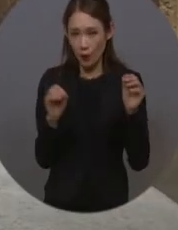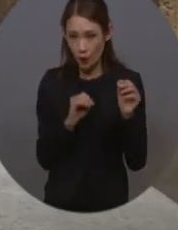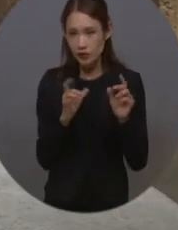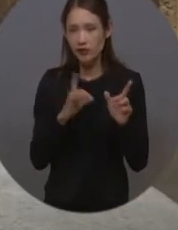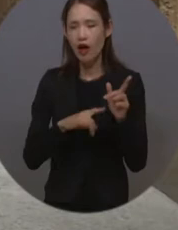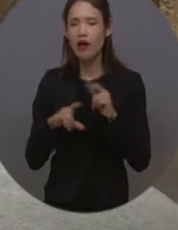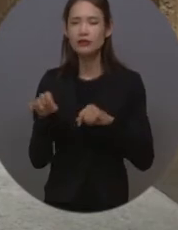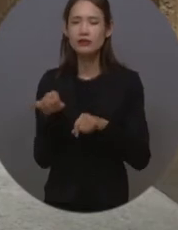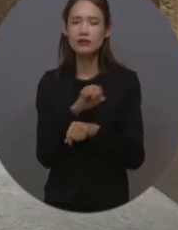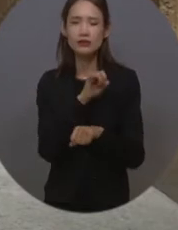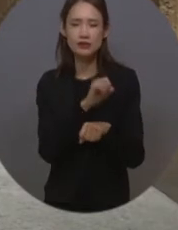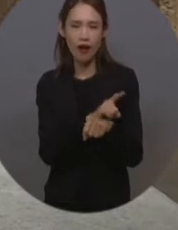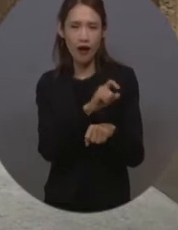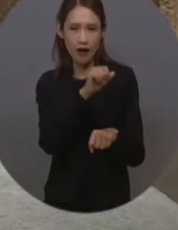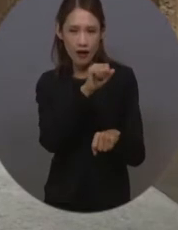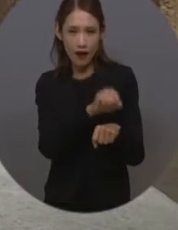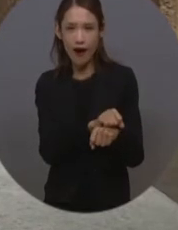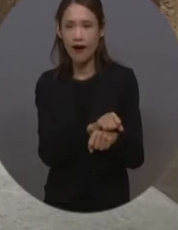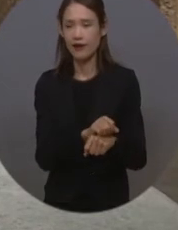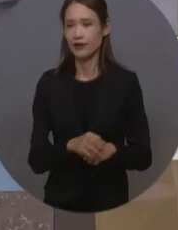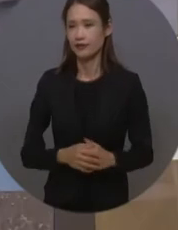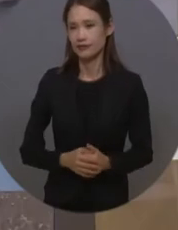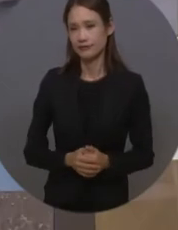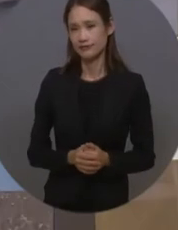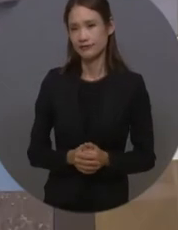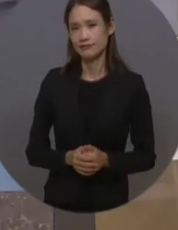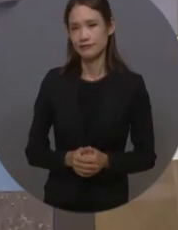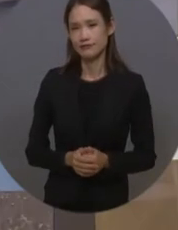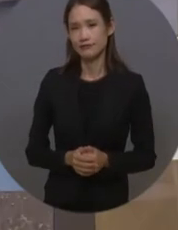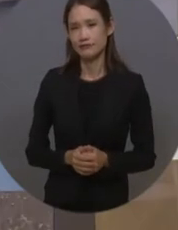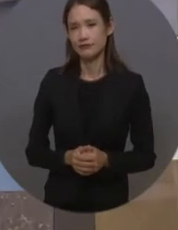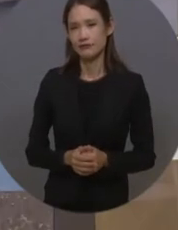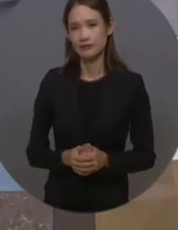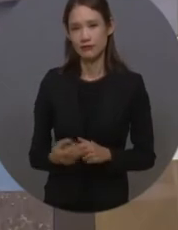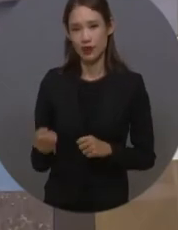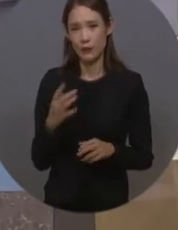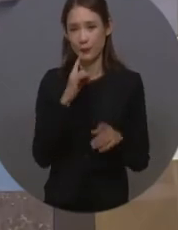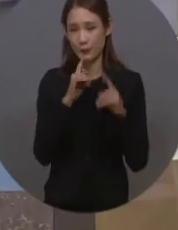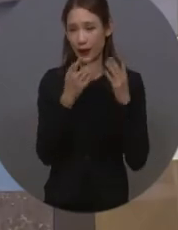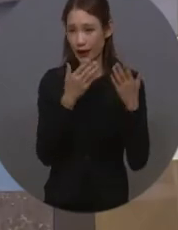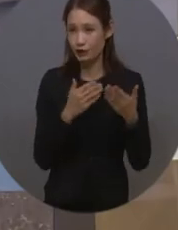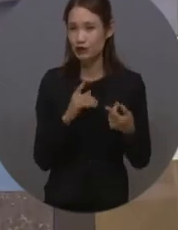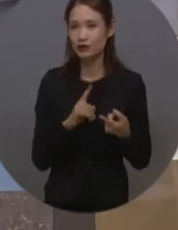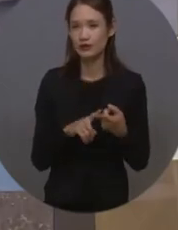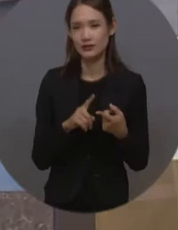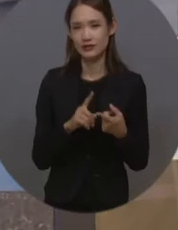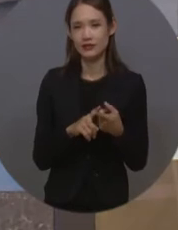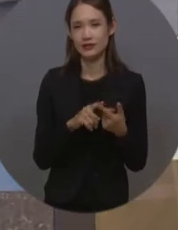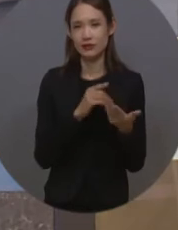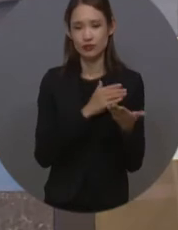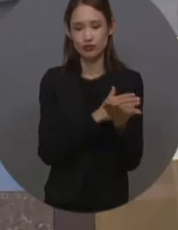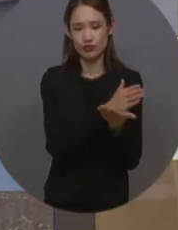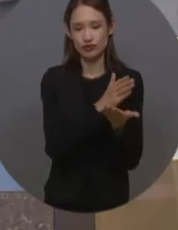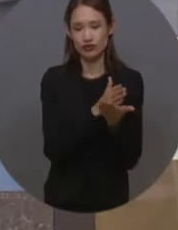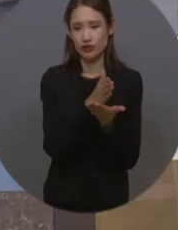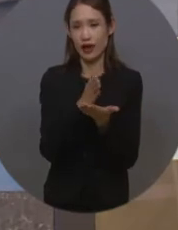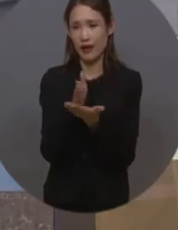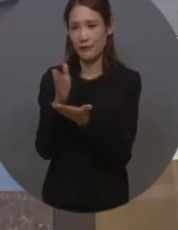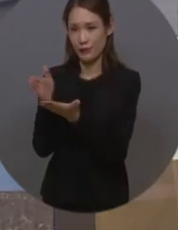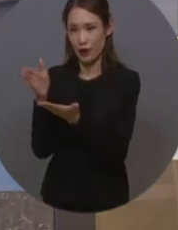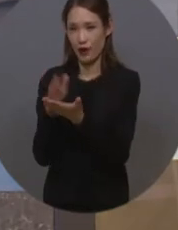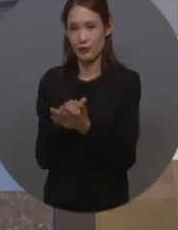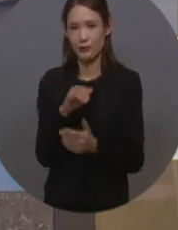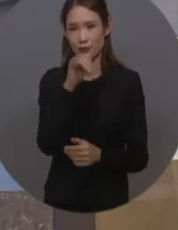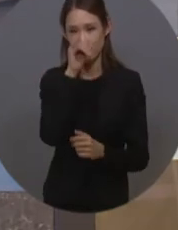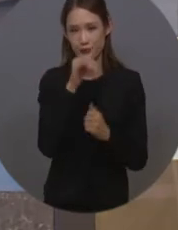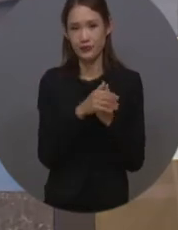더 특화되어 계신 거네요. 그래서 이제 말씀하신 것처럼 이제 이 분야별로 다 세분화되어 있다